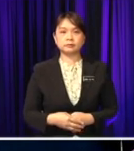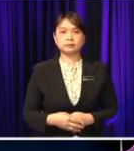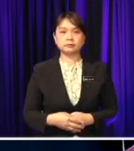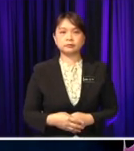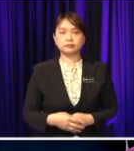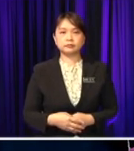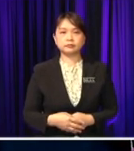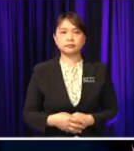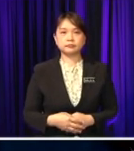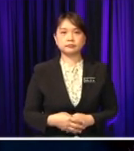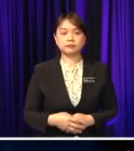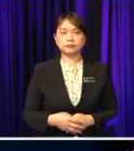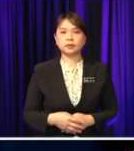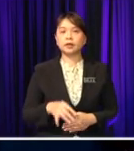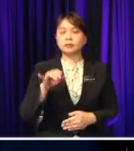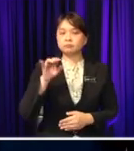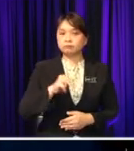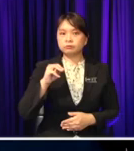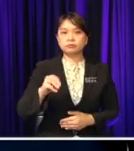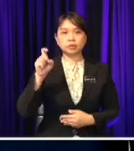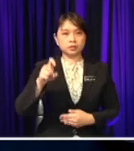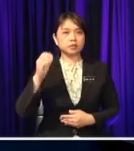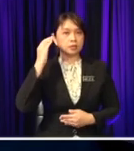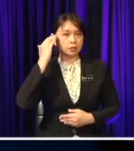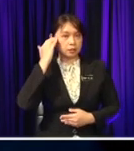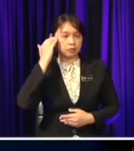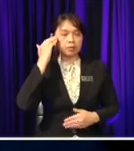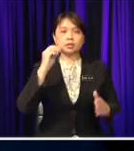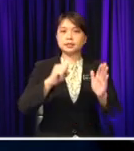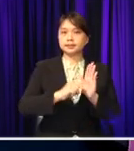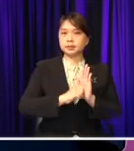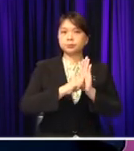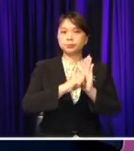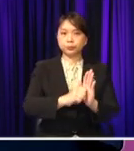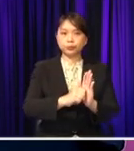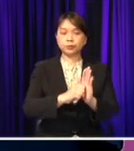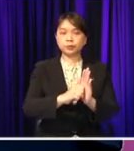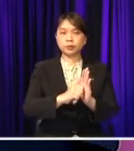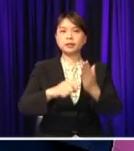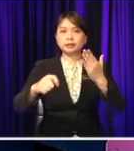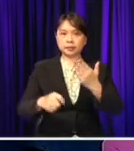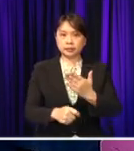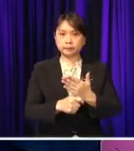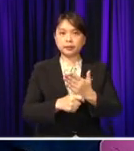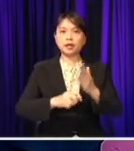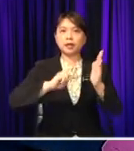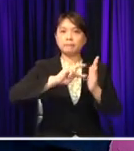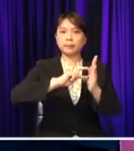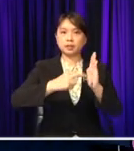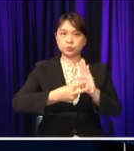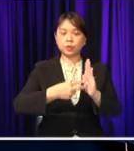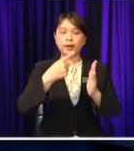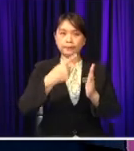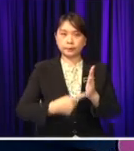simbol itu apa simbol tambah atau apa simbol yang ada dua baris itu apa jadi bener-bener akan paham untuk membaca